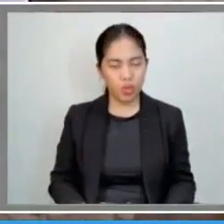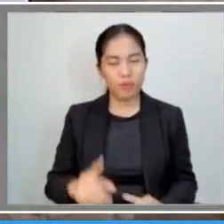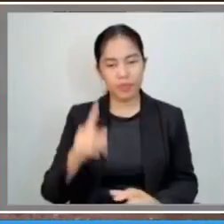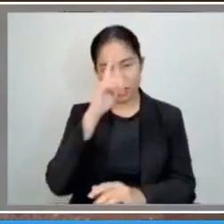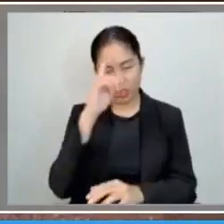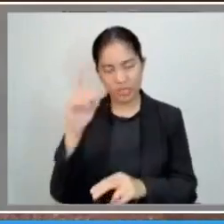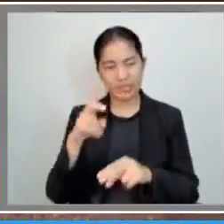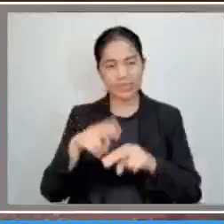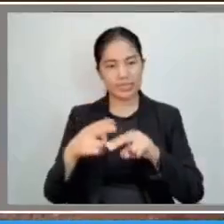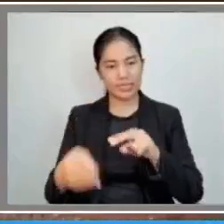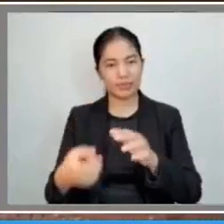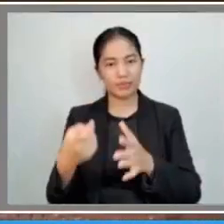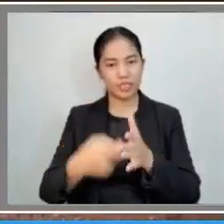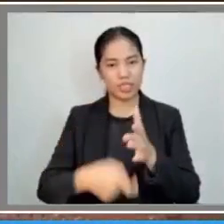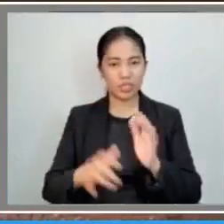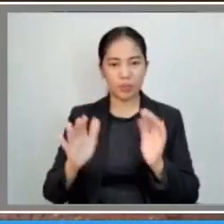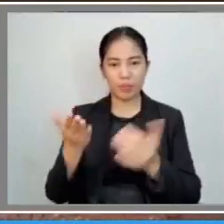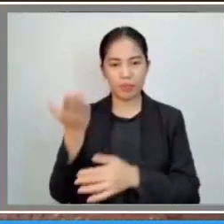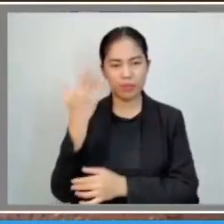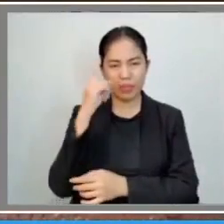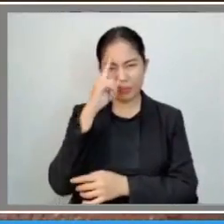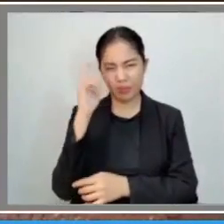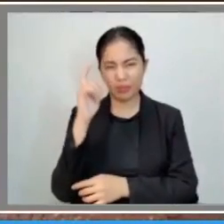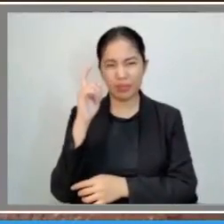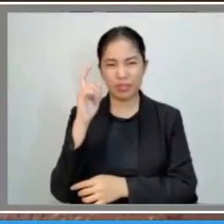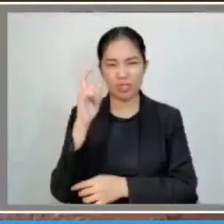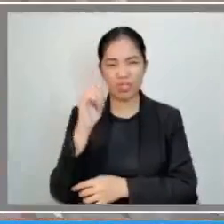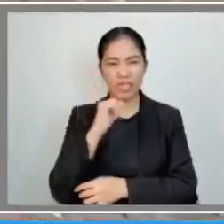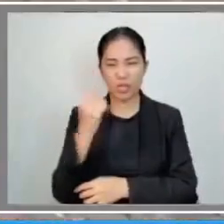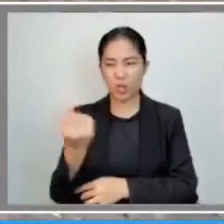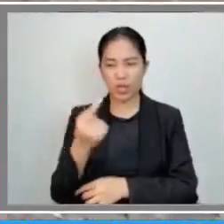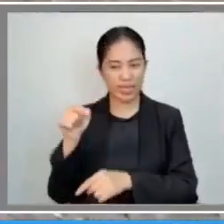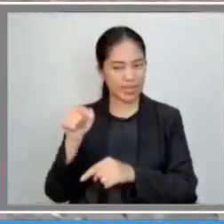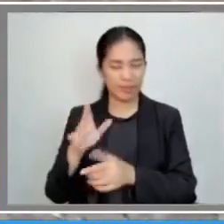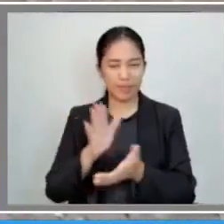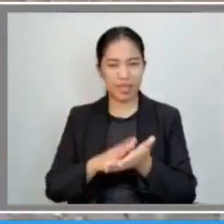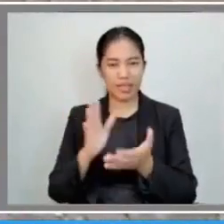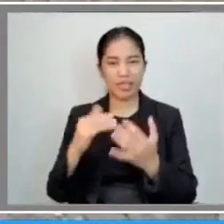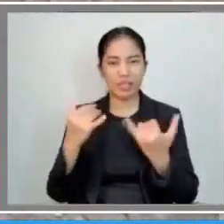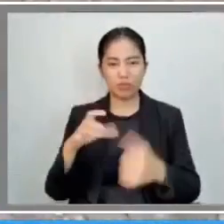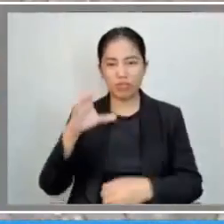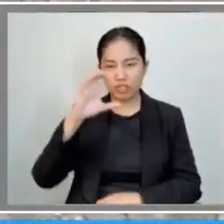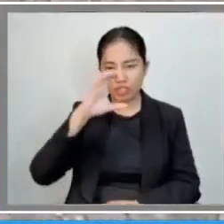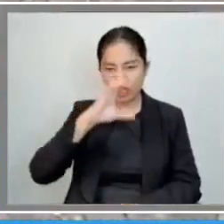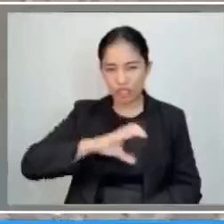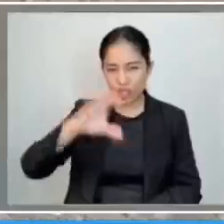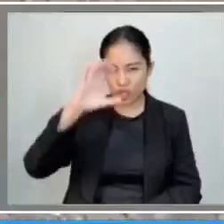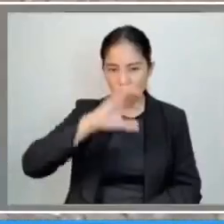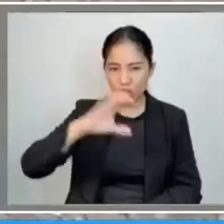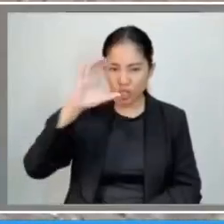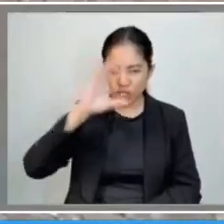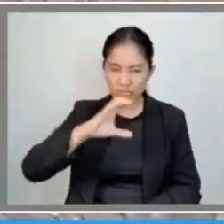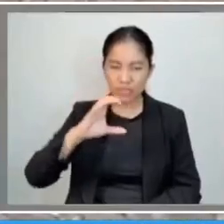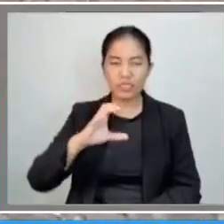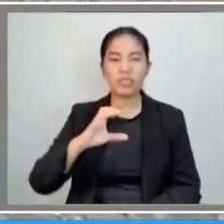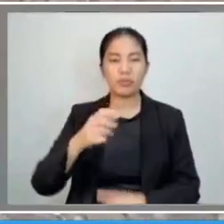lang naman ito ang mahal ngayon. So, the search is on, ika nga, para sa mas mura nilang mabibili.